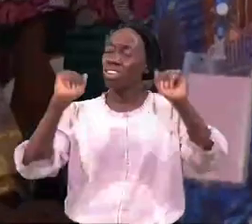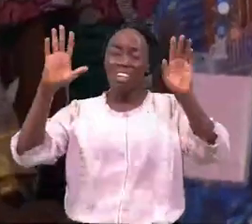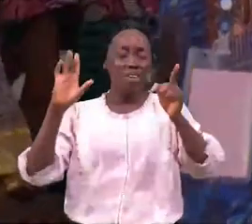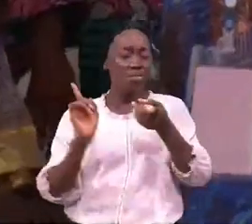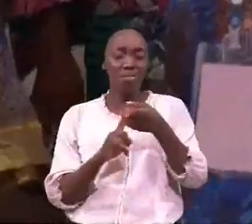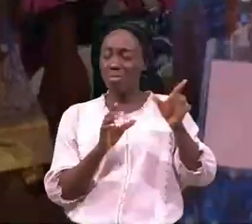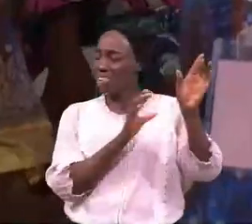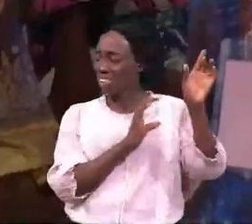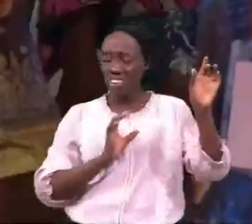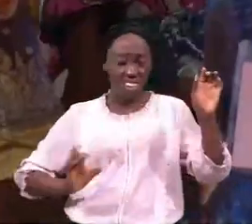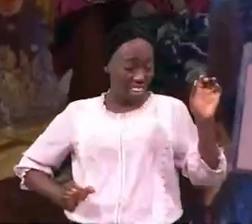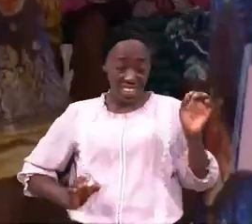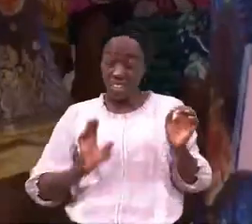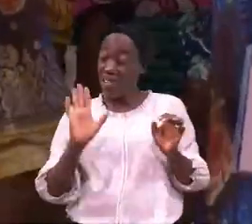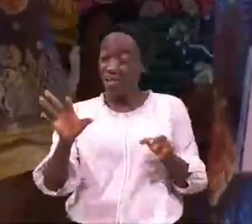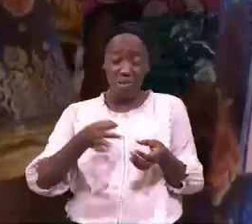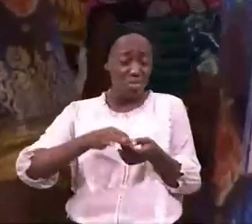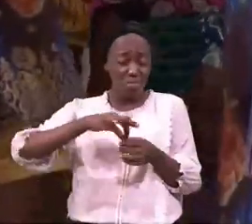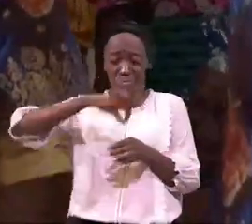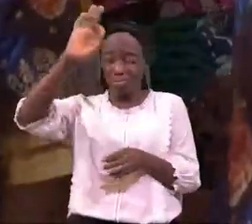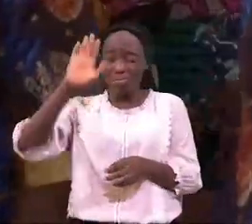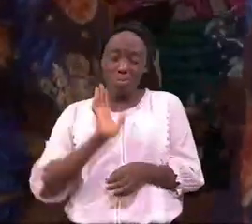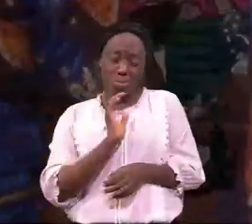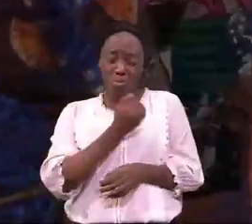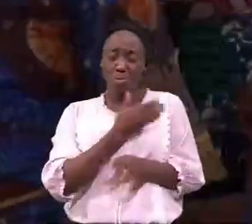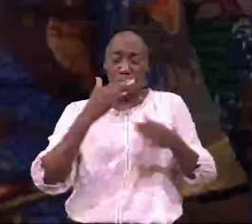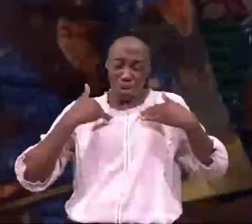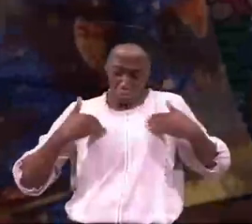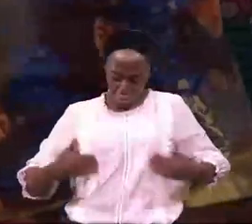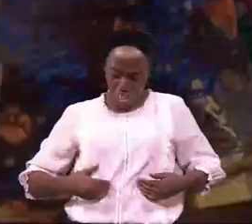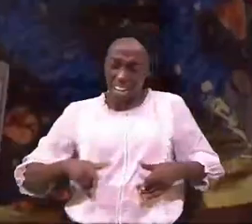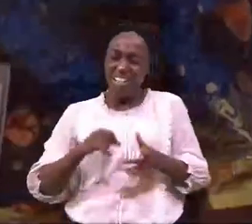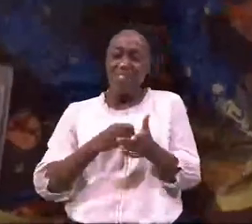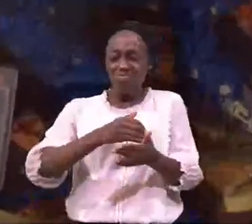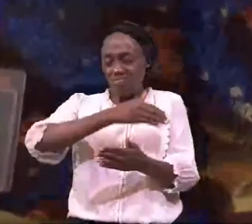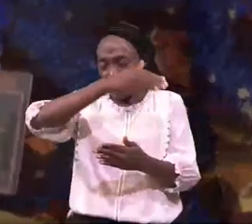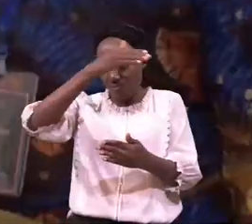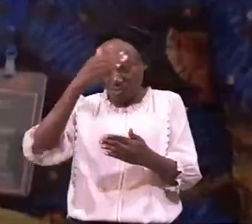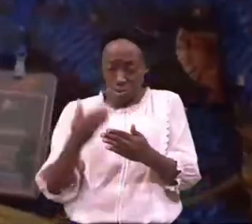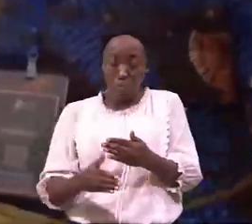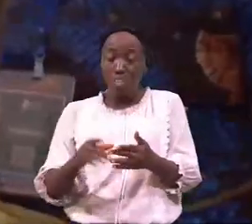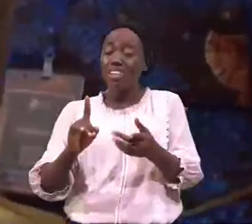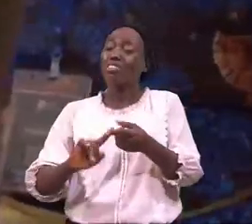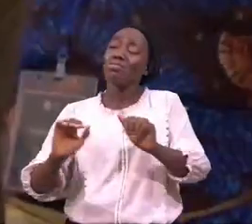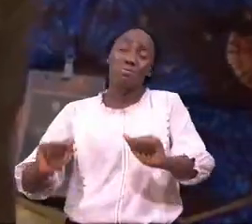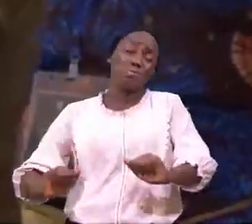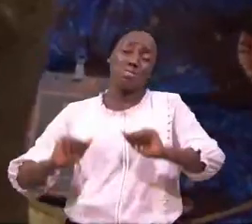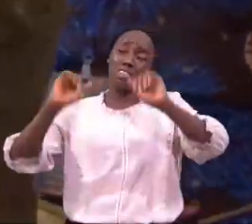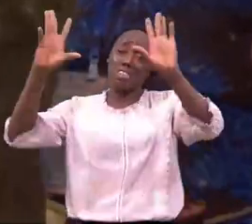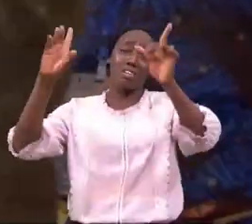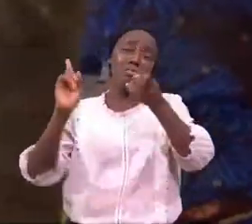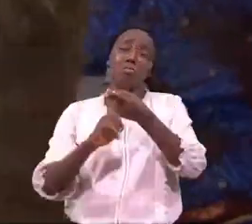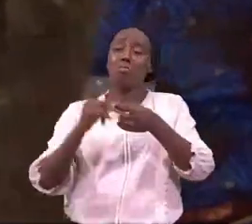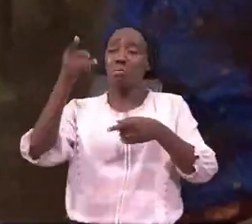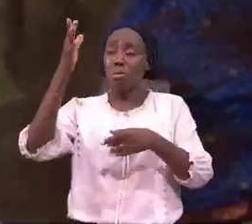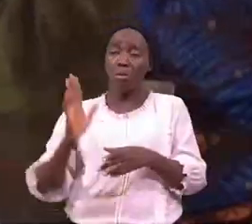Ton esprit, ton âme, ton corps, que ce soit totalement abandonné à Dieu. Que Dieu